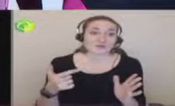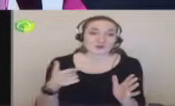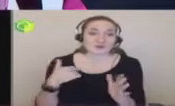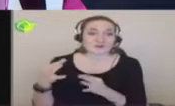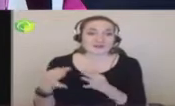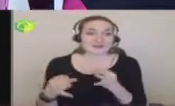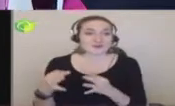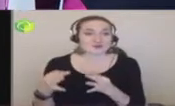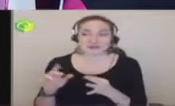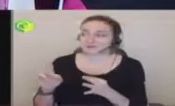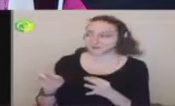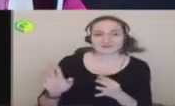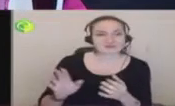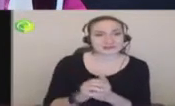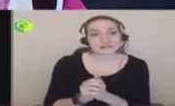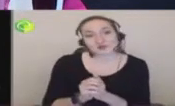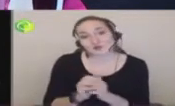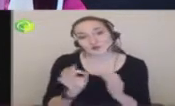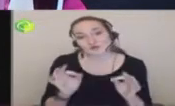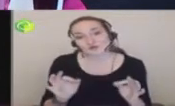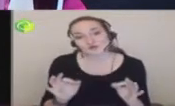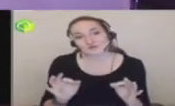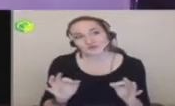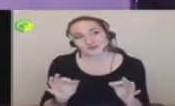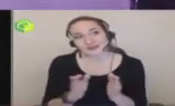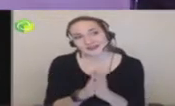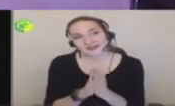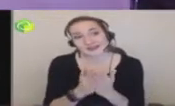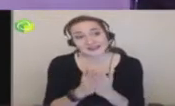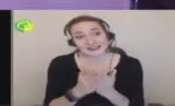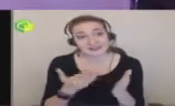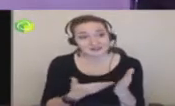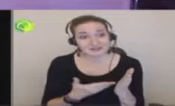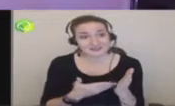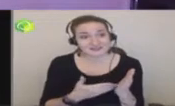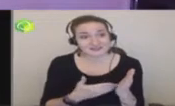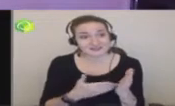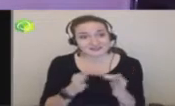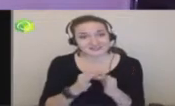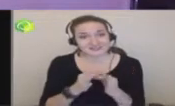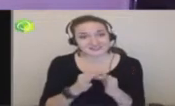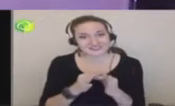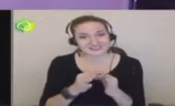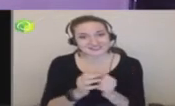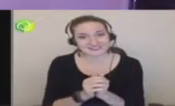juste annoncer, c'est ouais. Que c'est ce livre est le résultat de deux. Pardon.